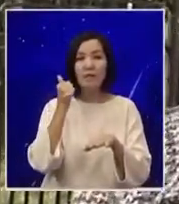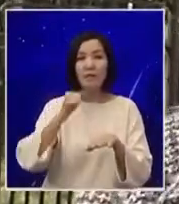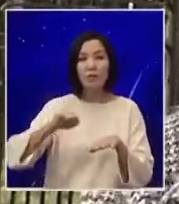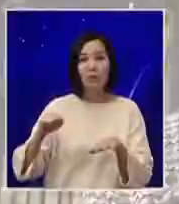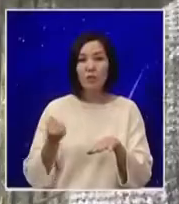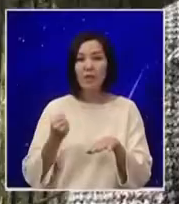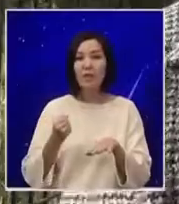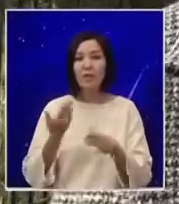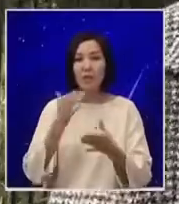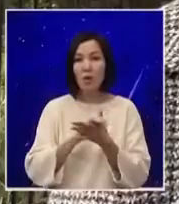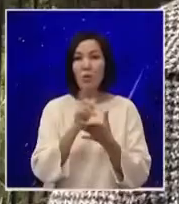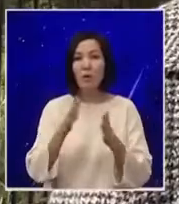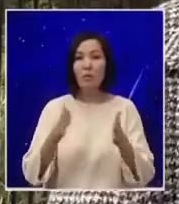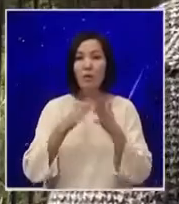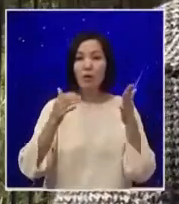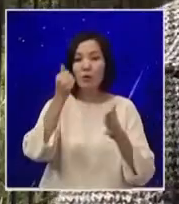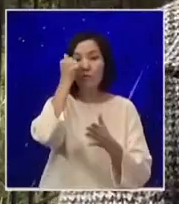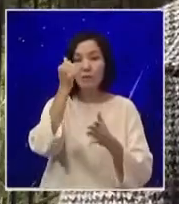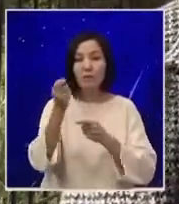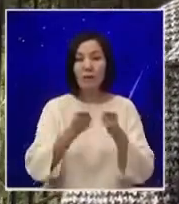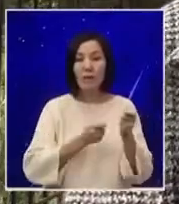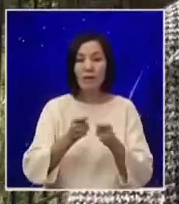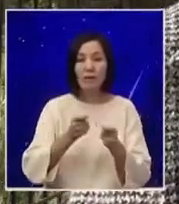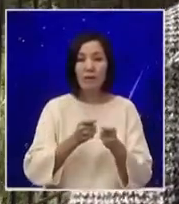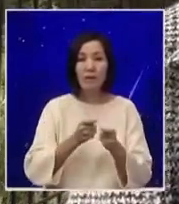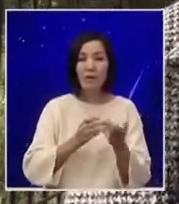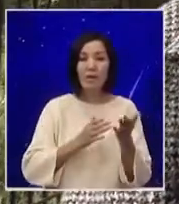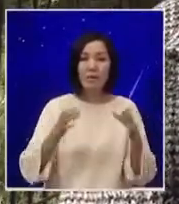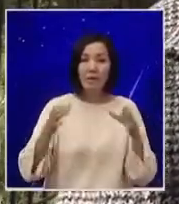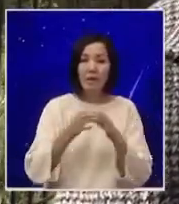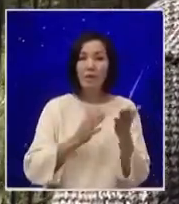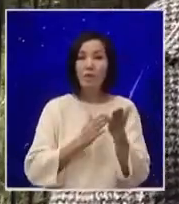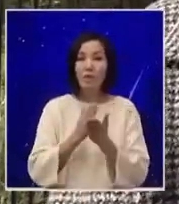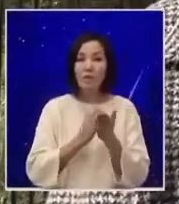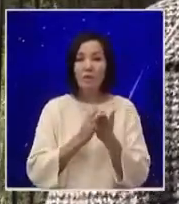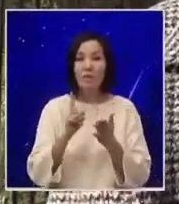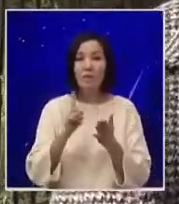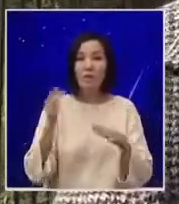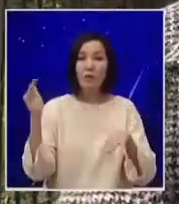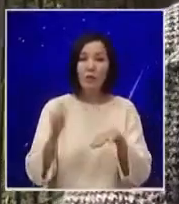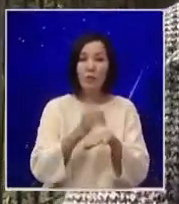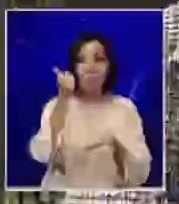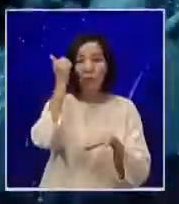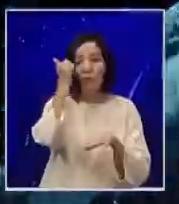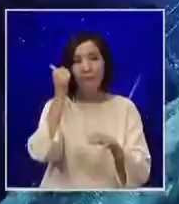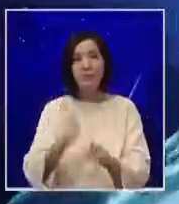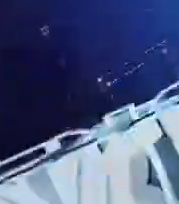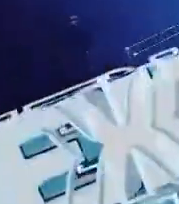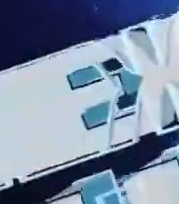друзей большое спасибо акимату города совету ветеранов за эту добрую память